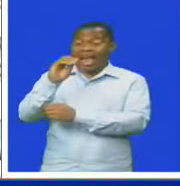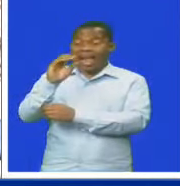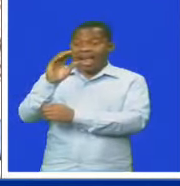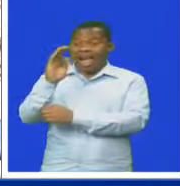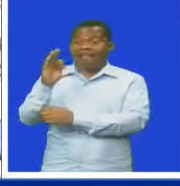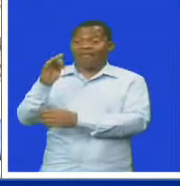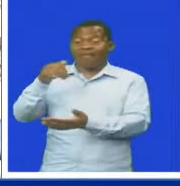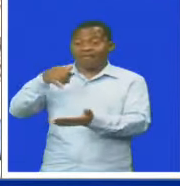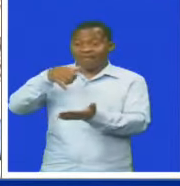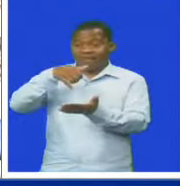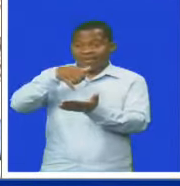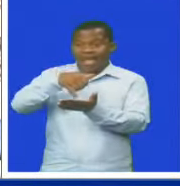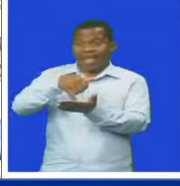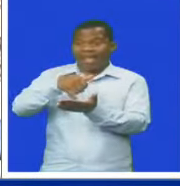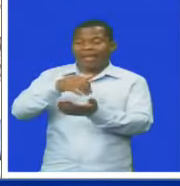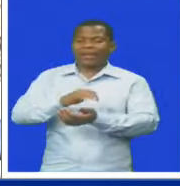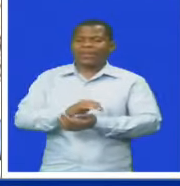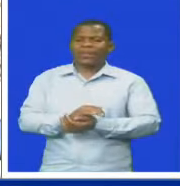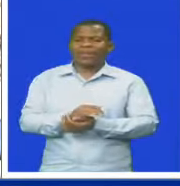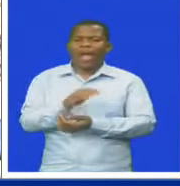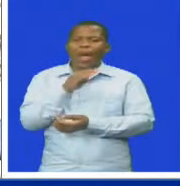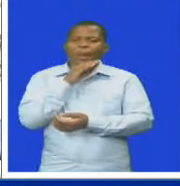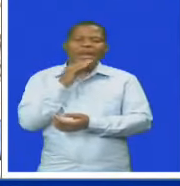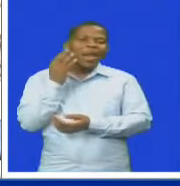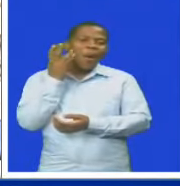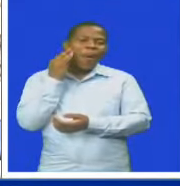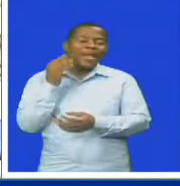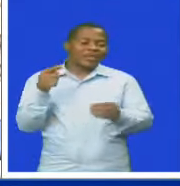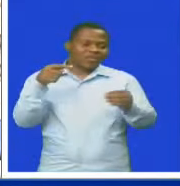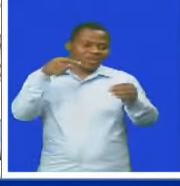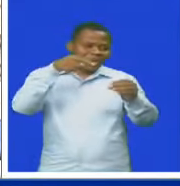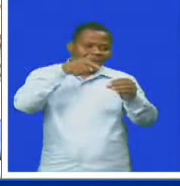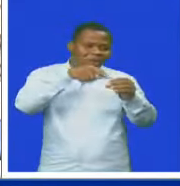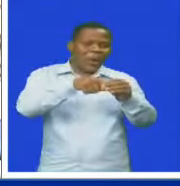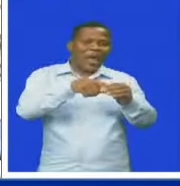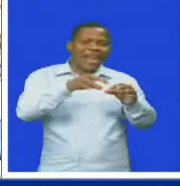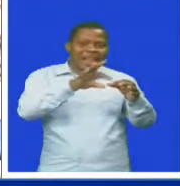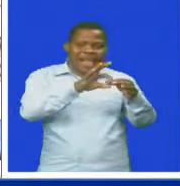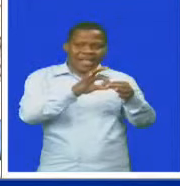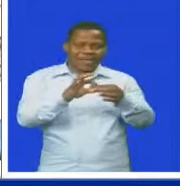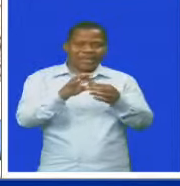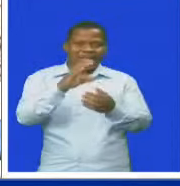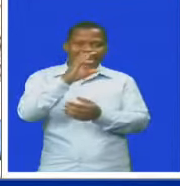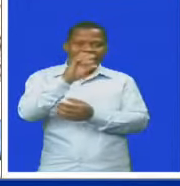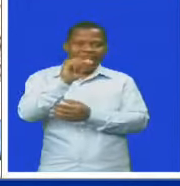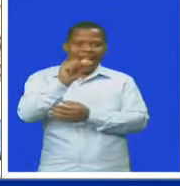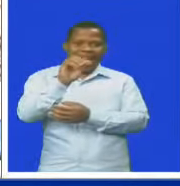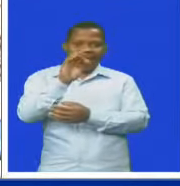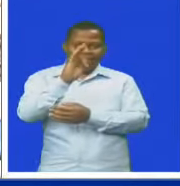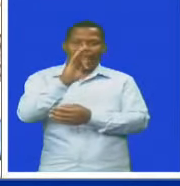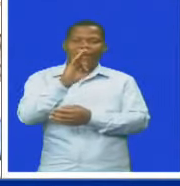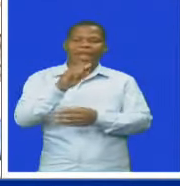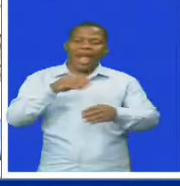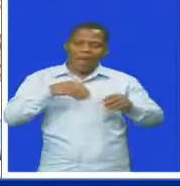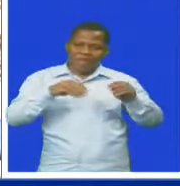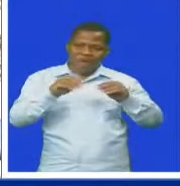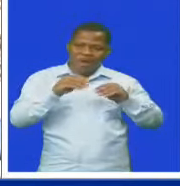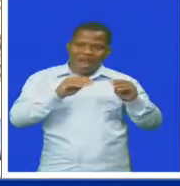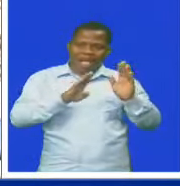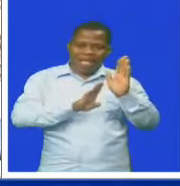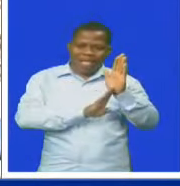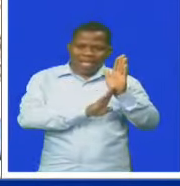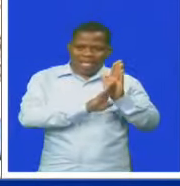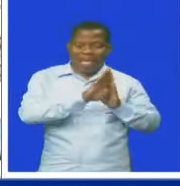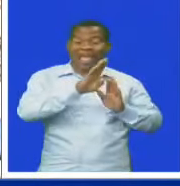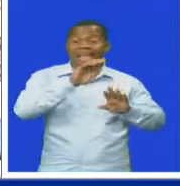a-contribute ibhola yalapha eAfrika siyibone ithuthuka njengoba sibonile nakumamelodi Sundowns. Na ungabuka emuva ibhola